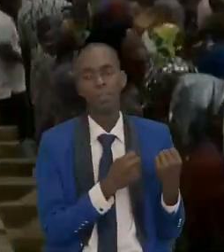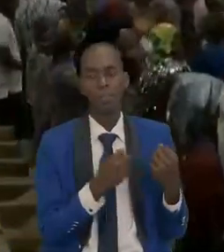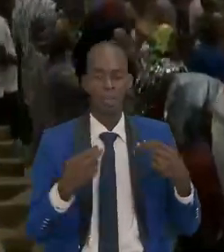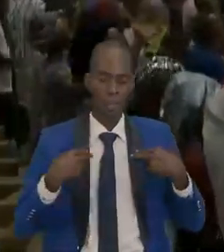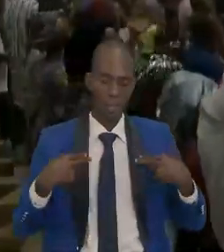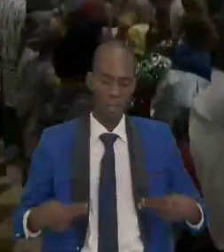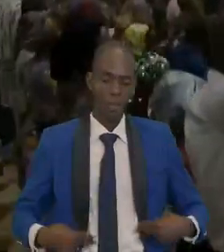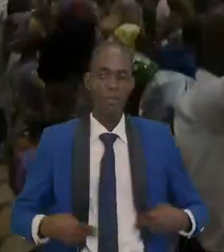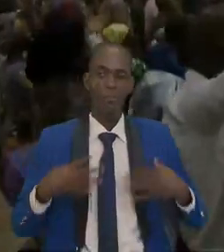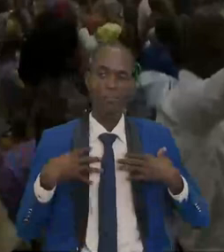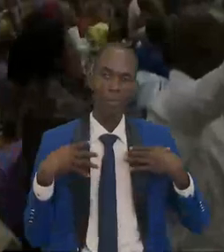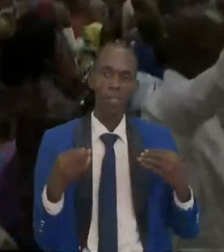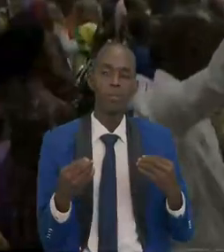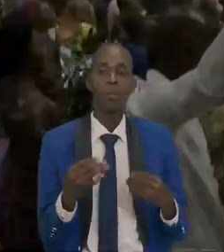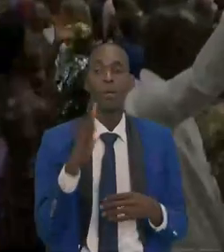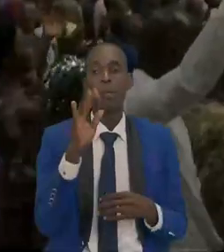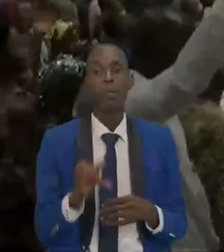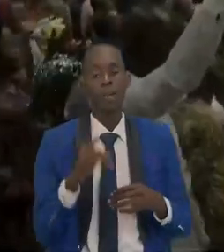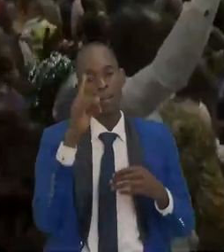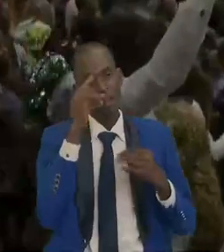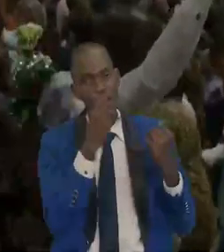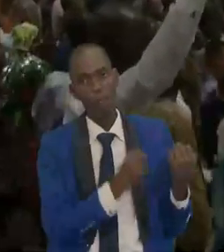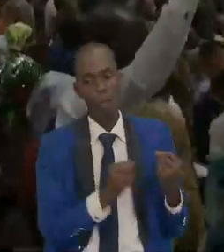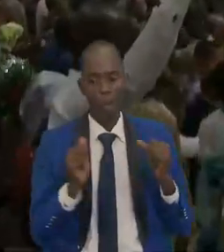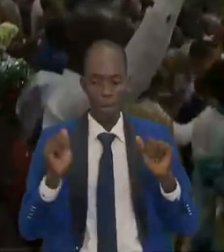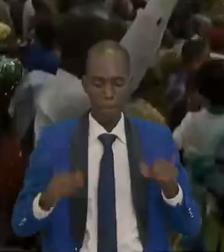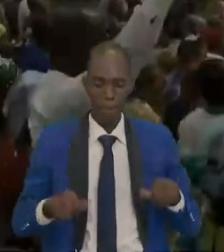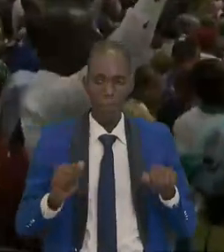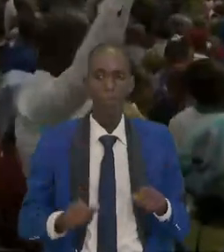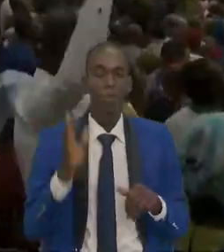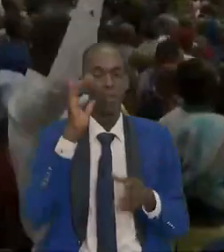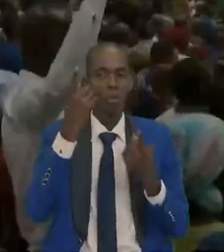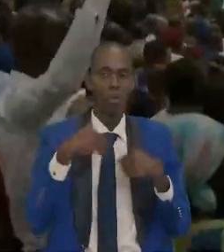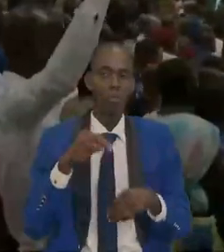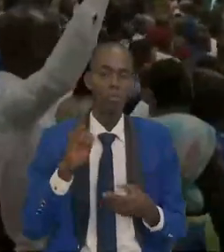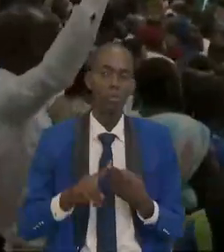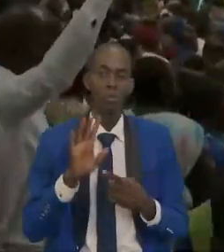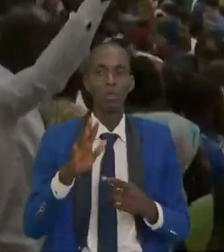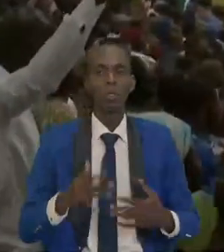santé, par la foi, les possibilités dans ta vie.